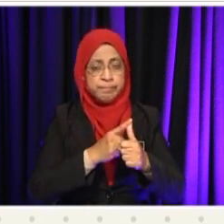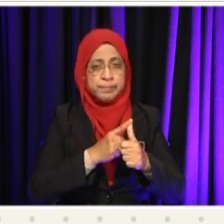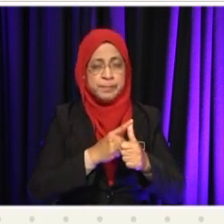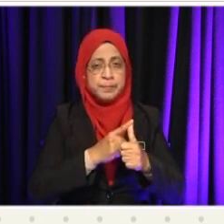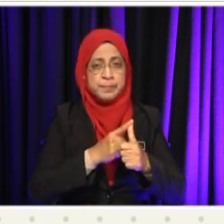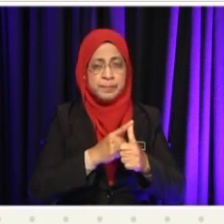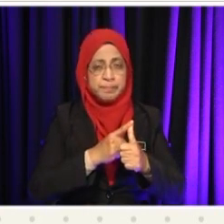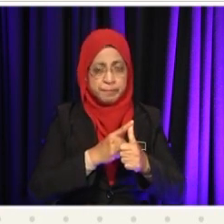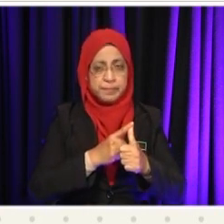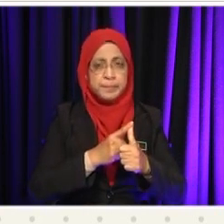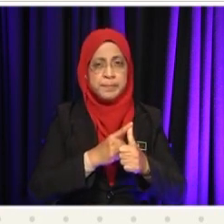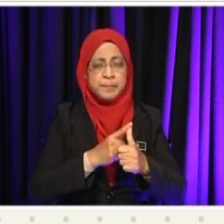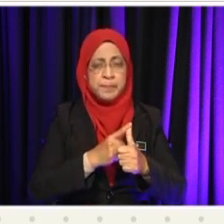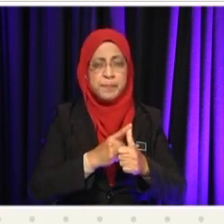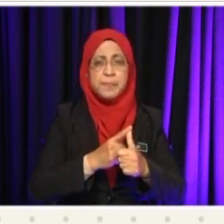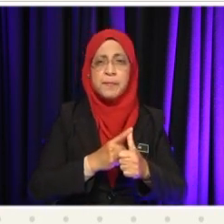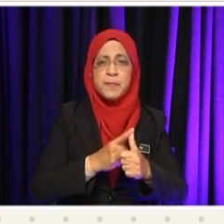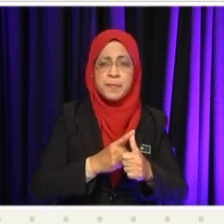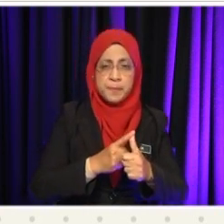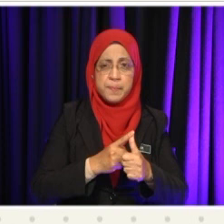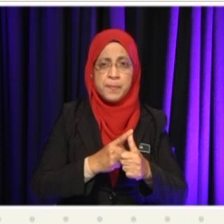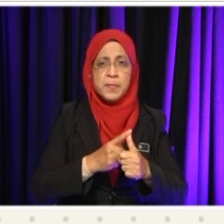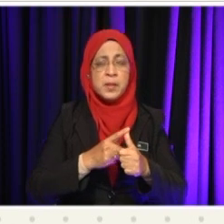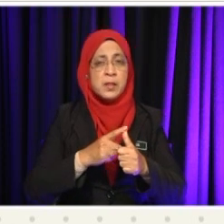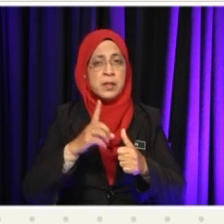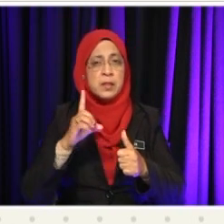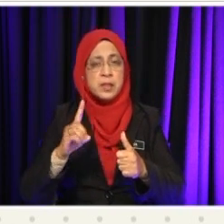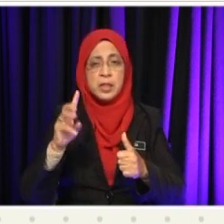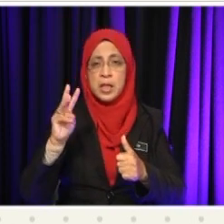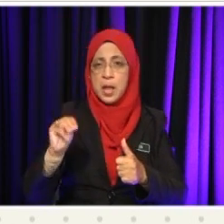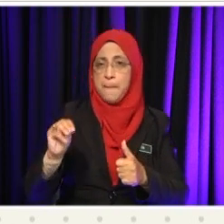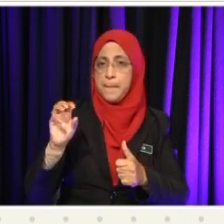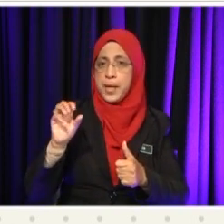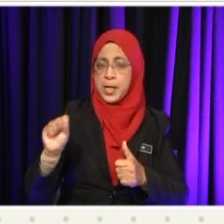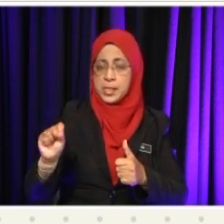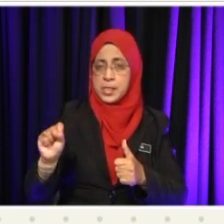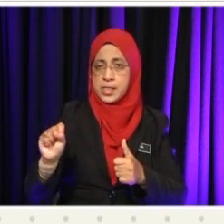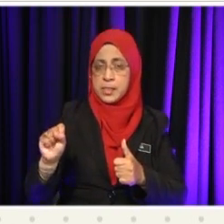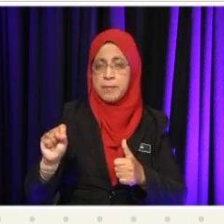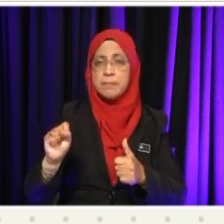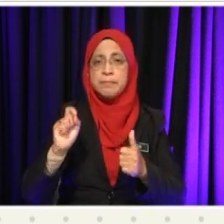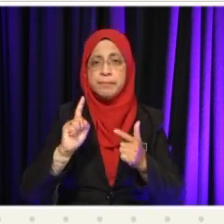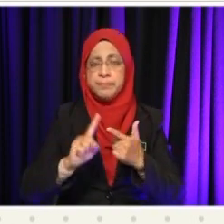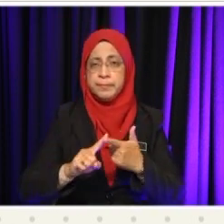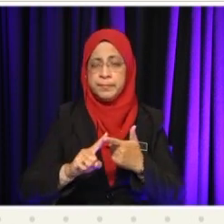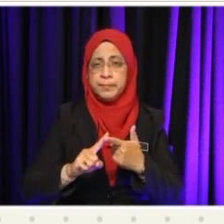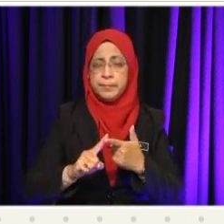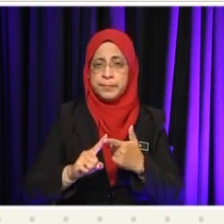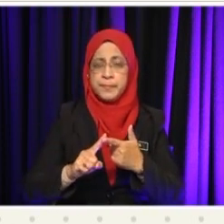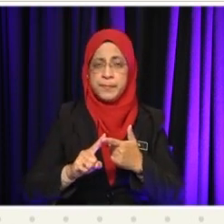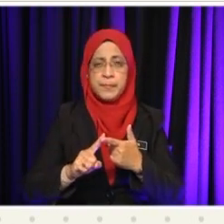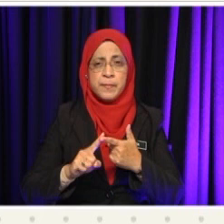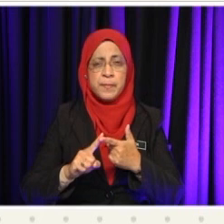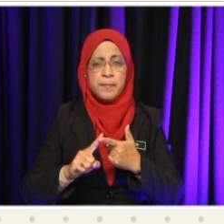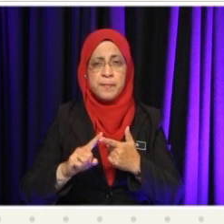DMS singkatan kepada gajah benek dan saat ini format yang pertama dan format yang kedua